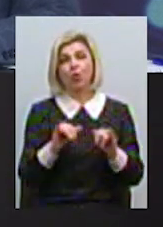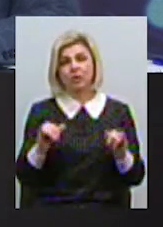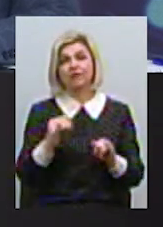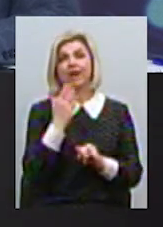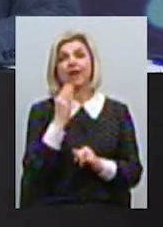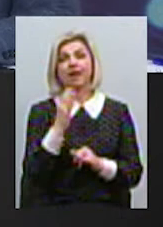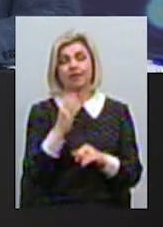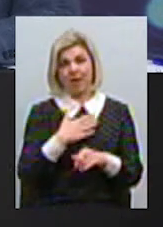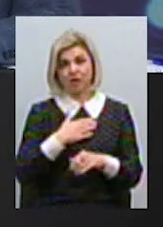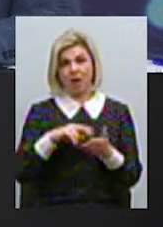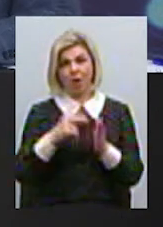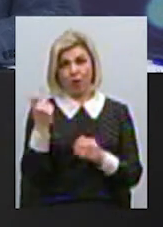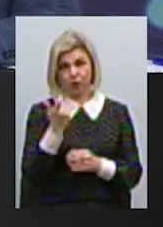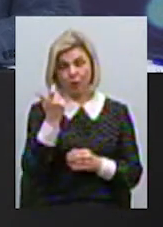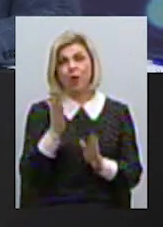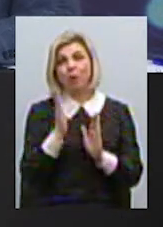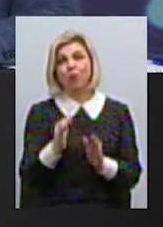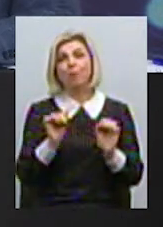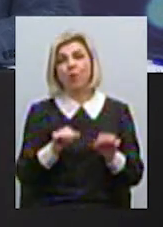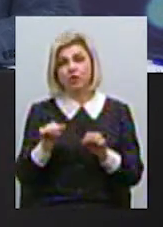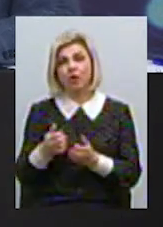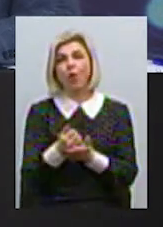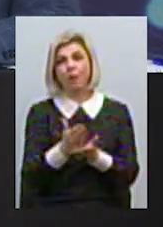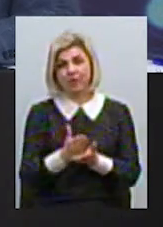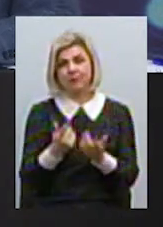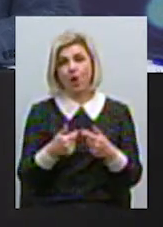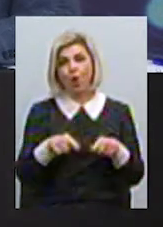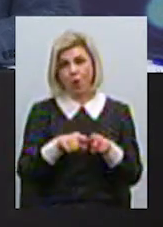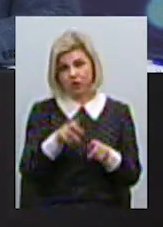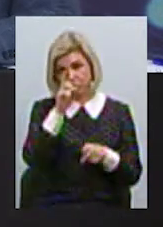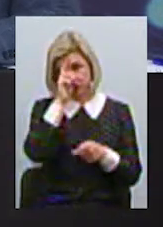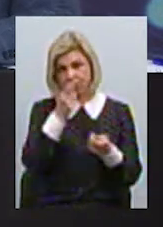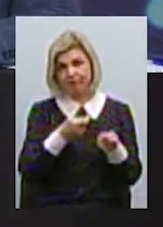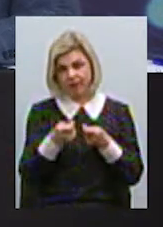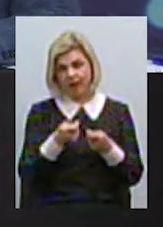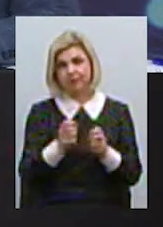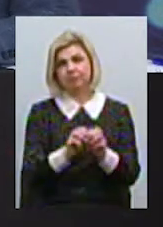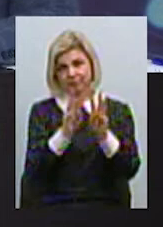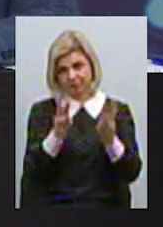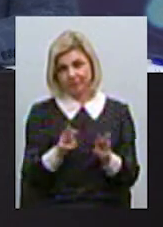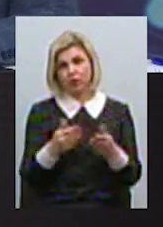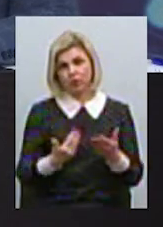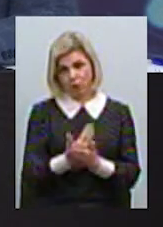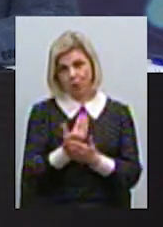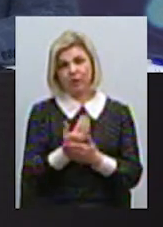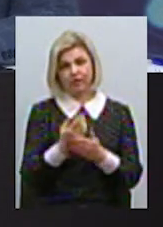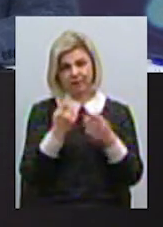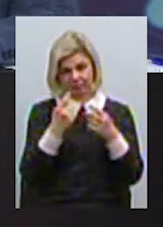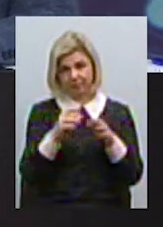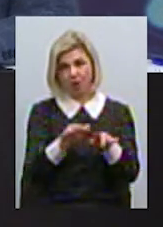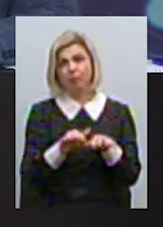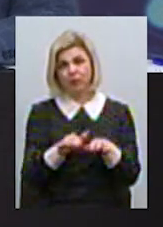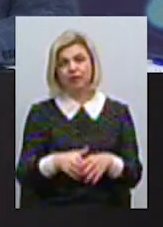економіки буде можливість забезпечити органи державної влади покращеним також відсоткуванням. Колеги, будь